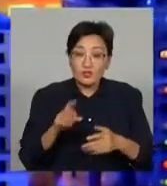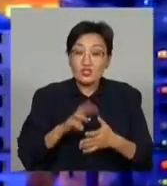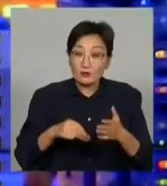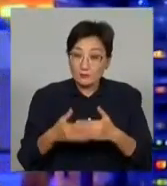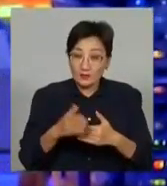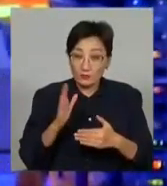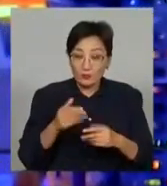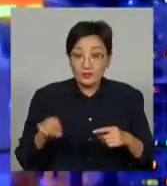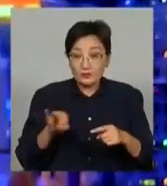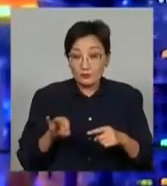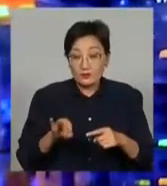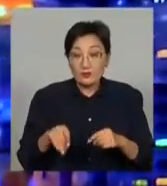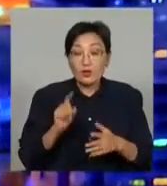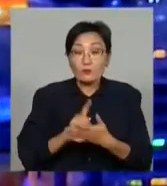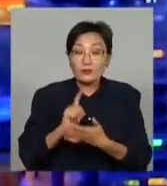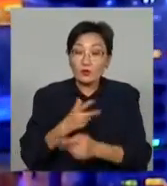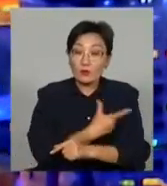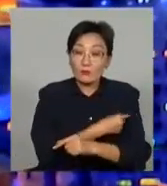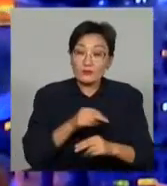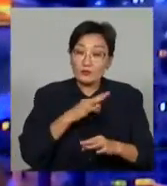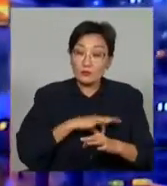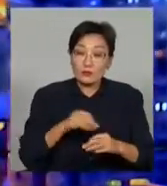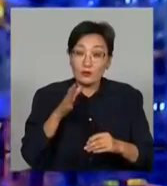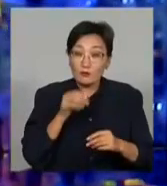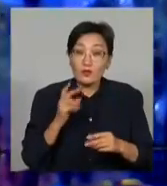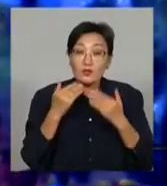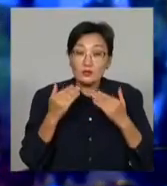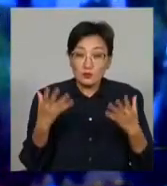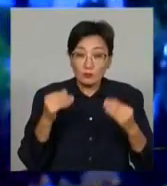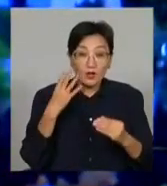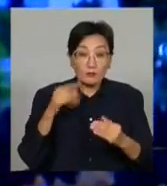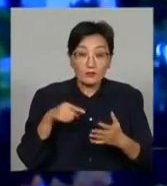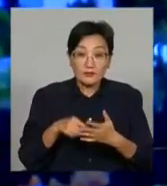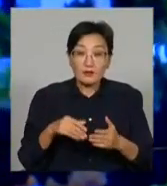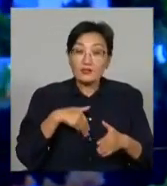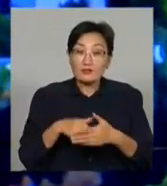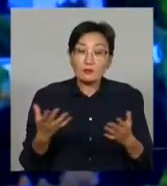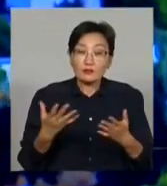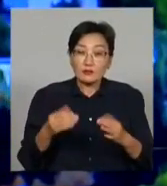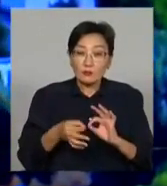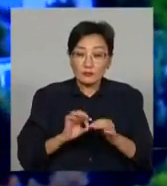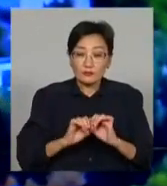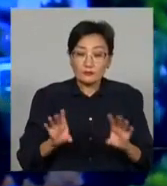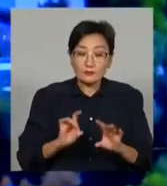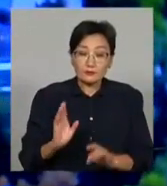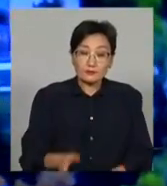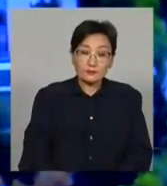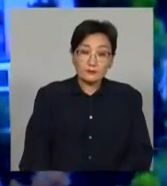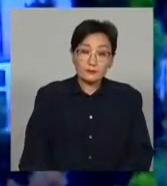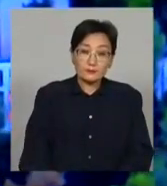айыппұл салынады. Сонымен міндетті екпе салдыру мерзімінің соңғы күні Алматыдағы қарқын қандай? Толығырақ Оразай Нұртайдан